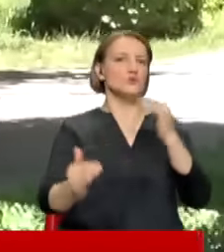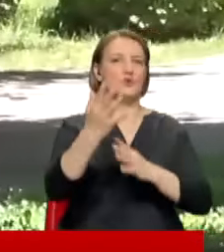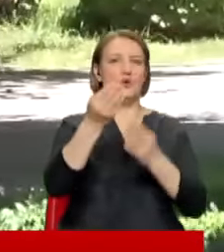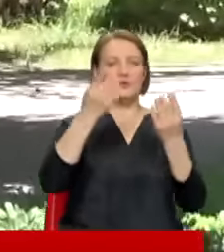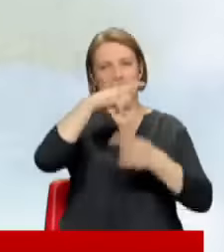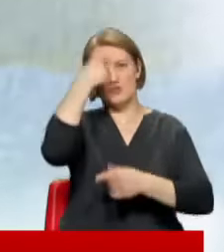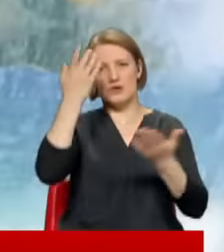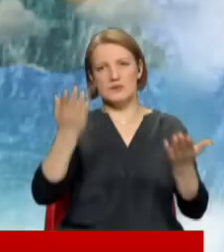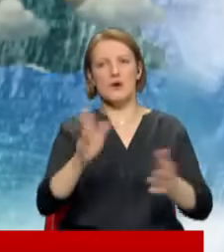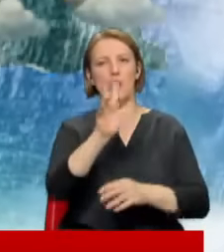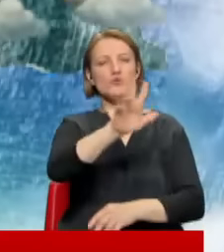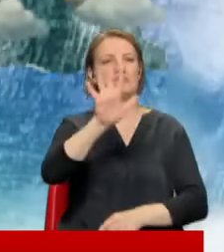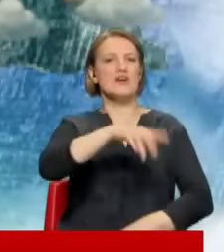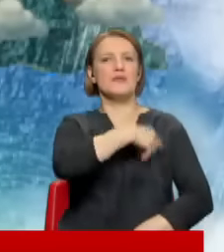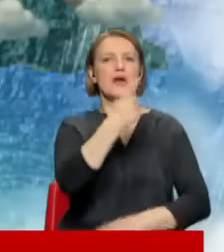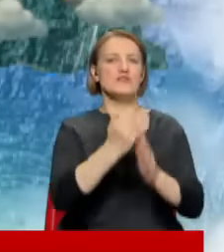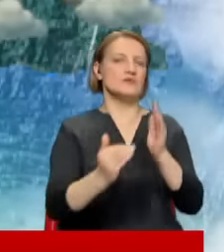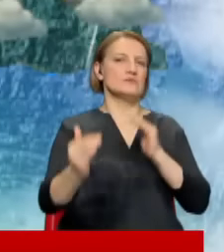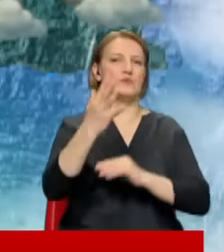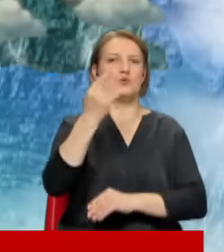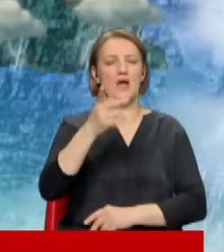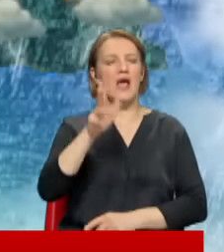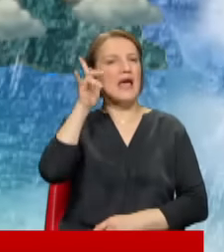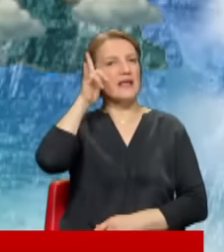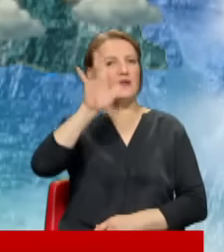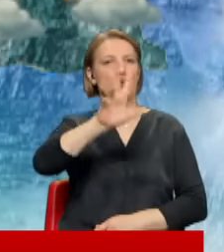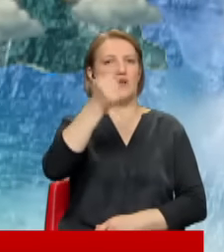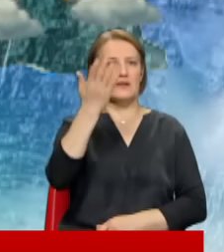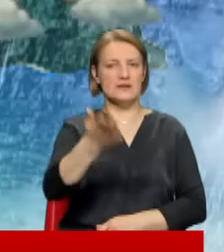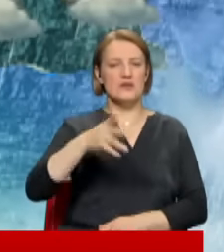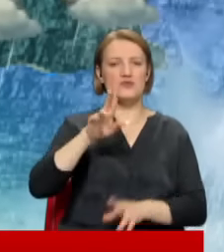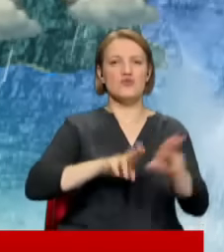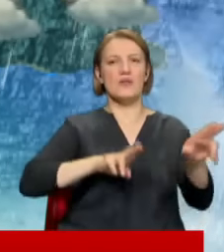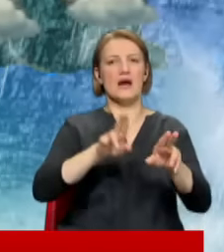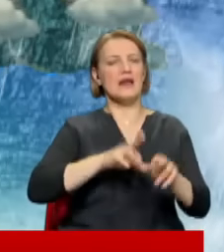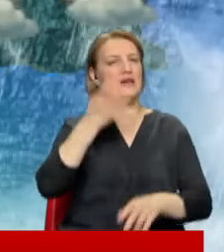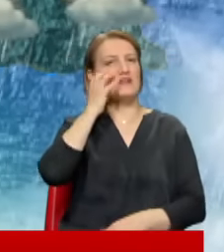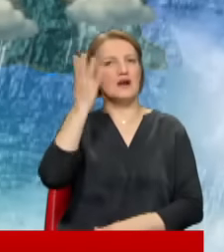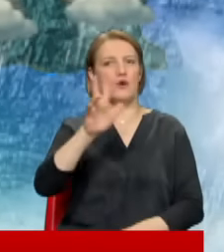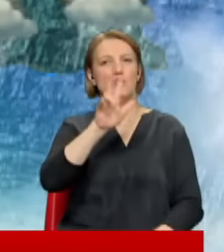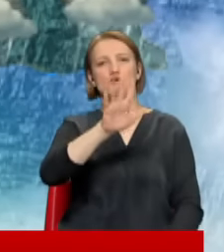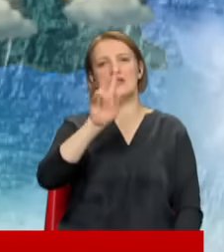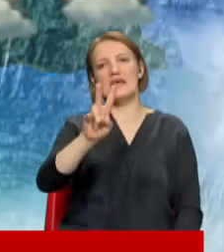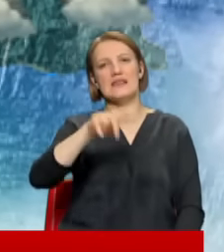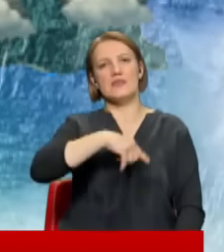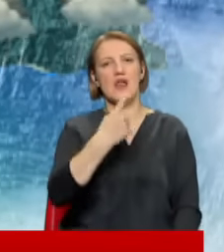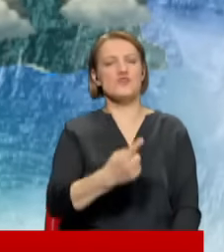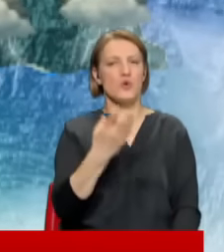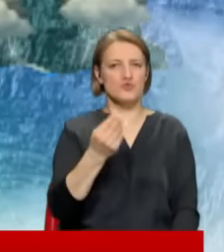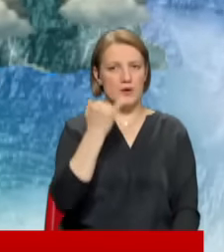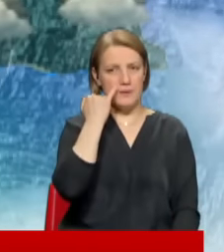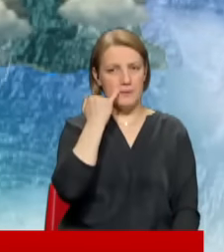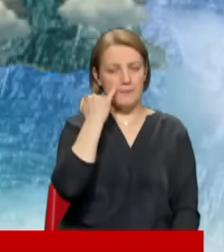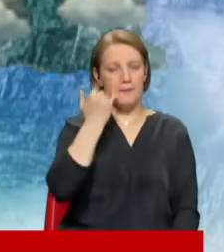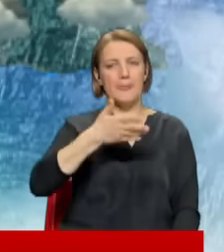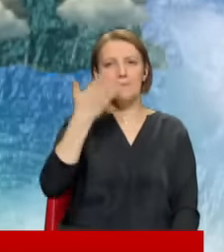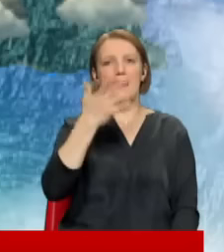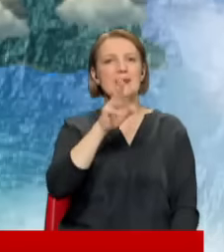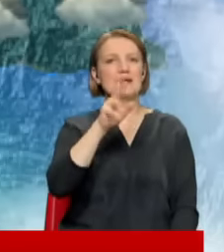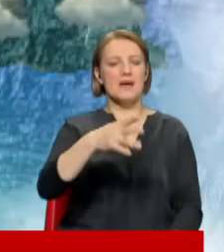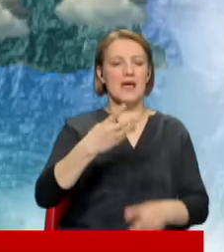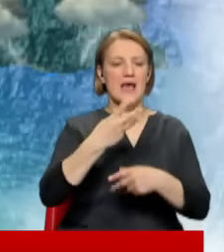olacak sıcaklık. 35 dereceleri görecek. Edirne 36, Çanakkale ve Sakarya 32 dereceleri yaşayacak. Marmara